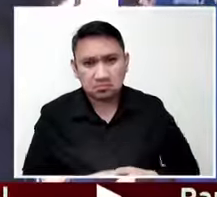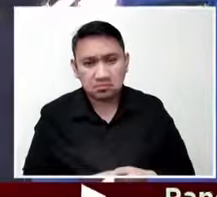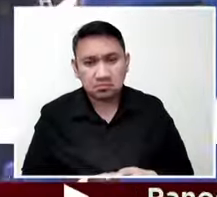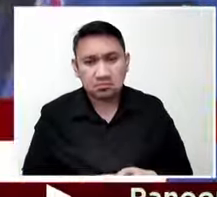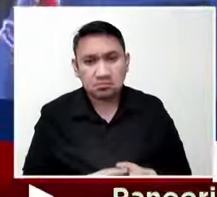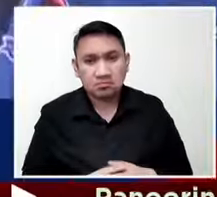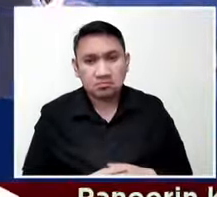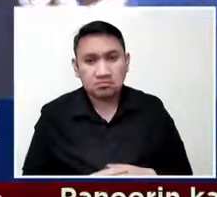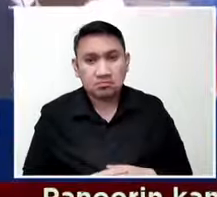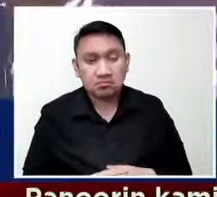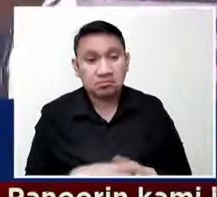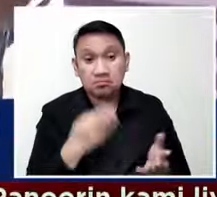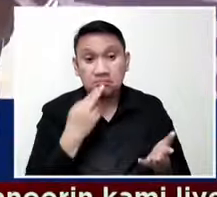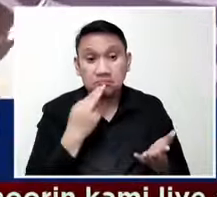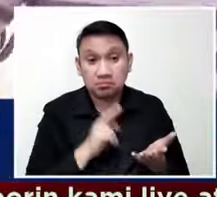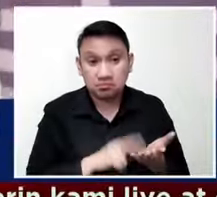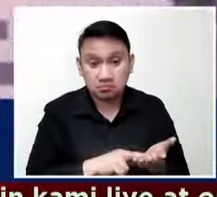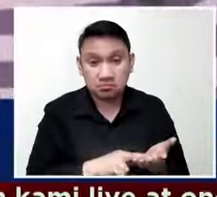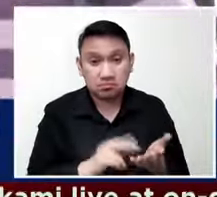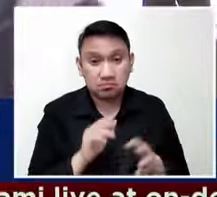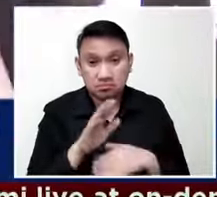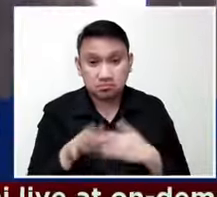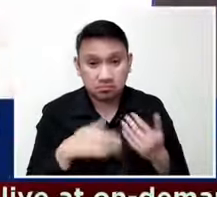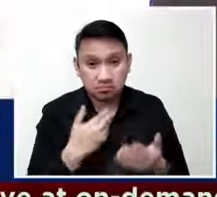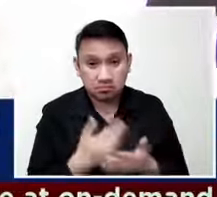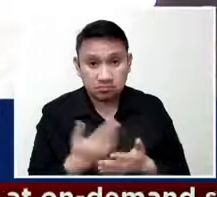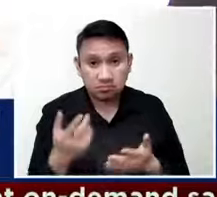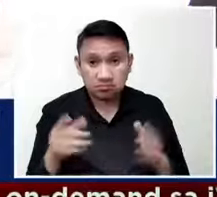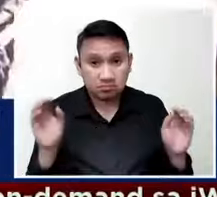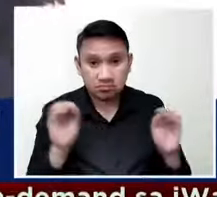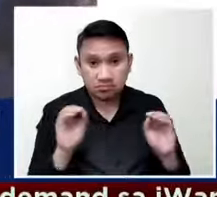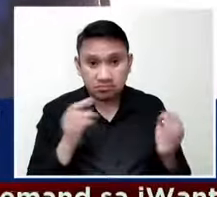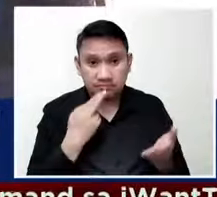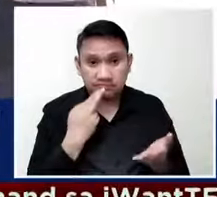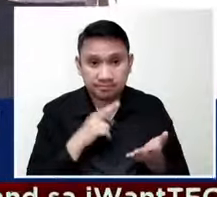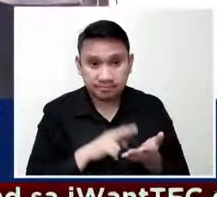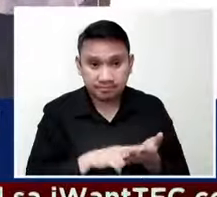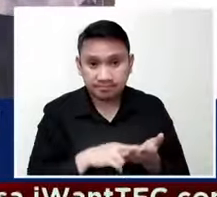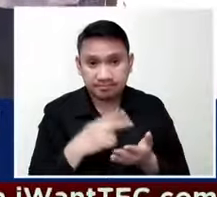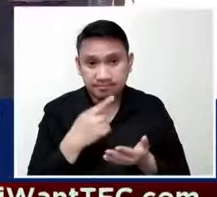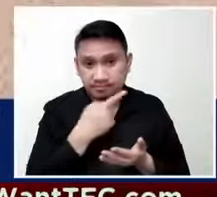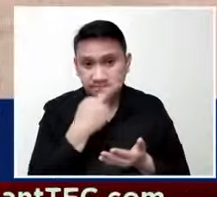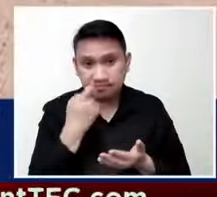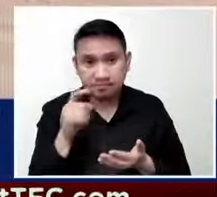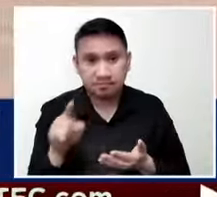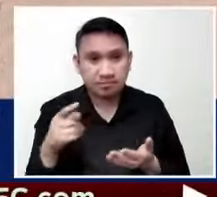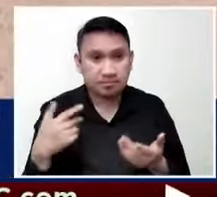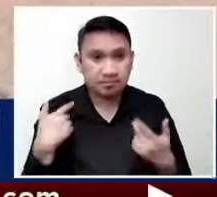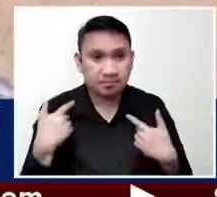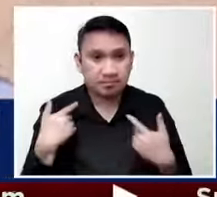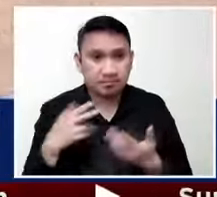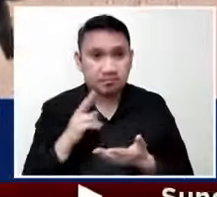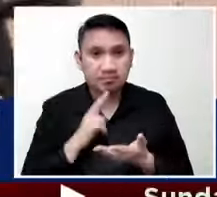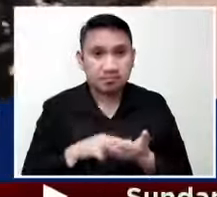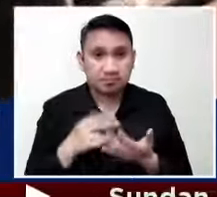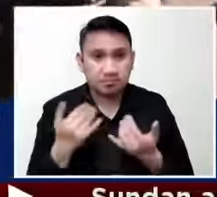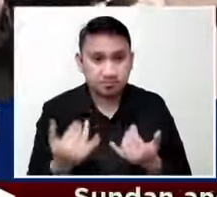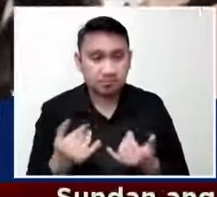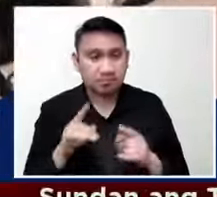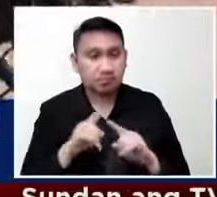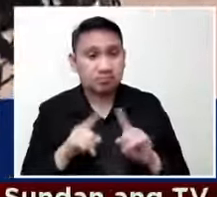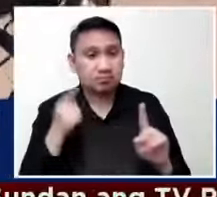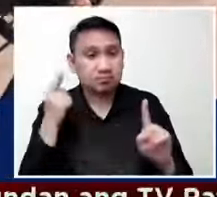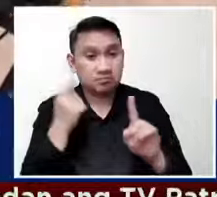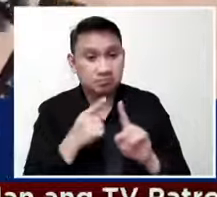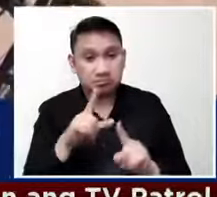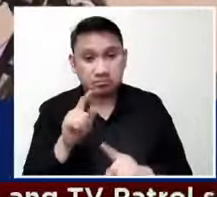Kabayan, yung rehistro, karamihan dun sa lahat ng nahuli ay walang registration dahil hindi pa naman nagpaparehistro ngayon, bagamat yan ang goal ng LTO